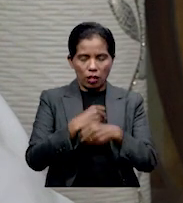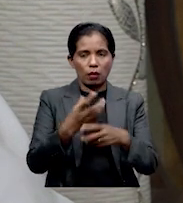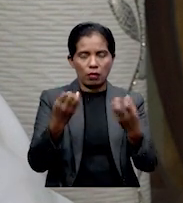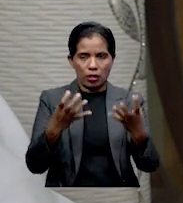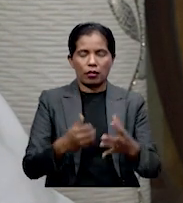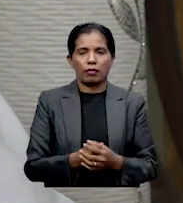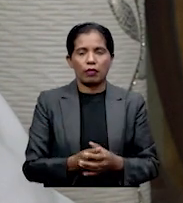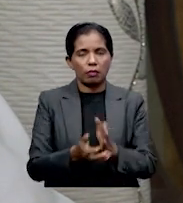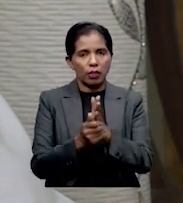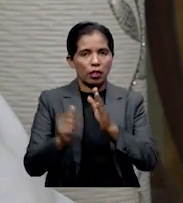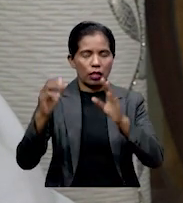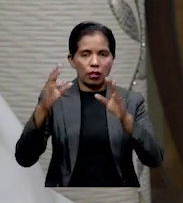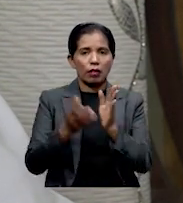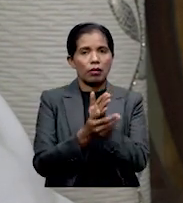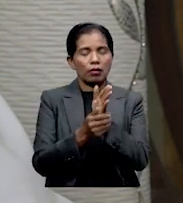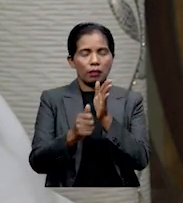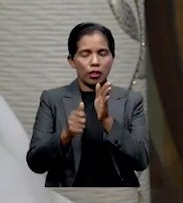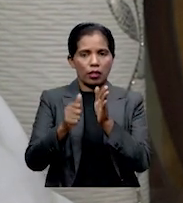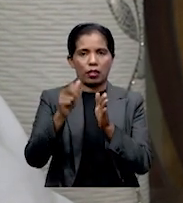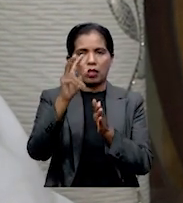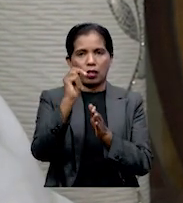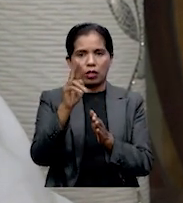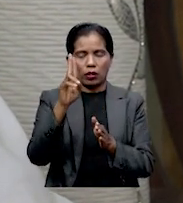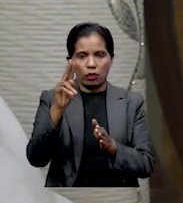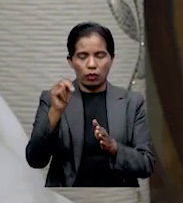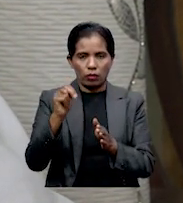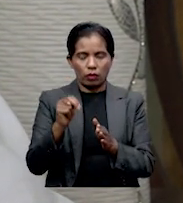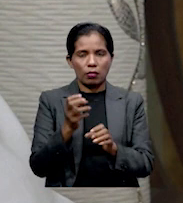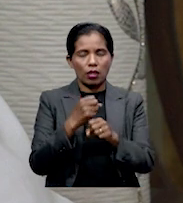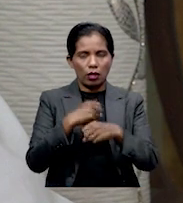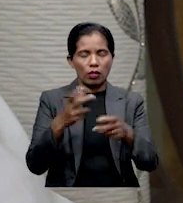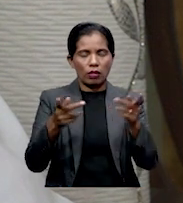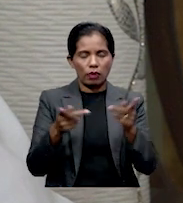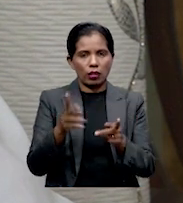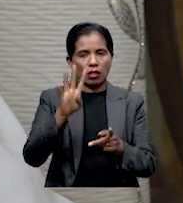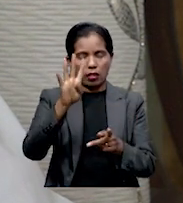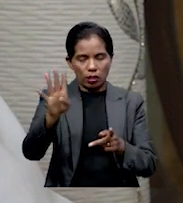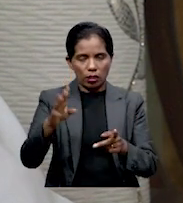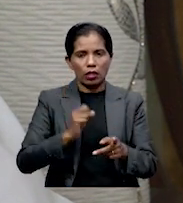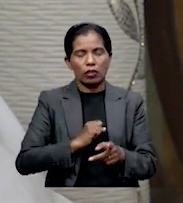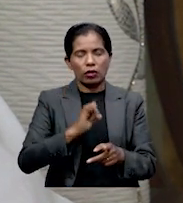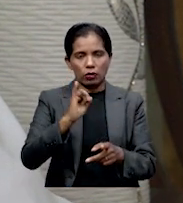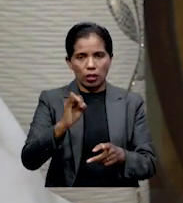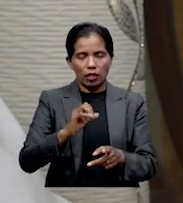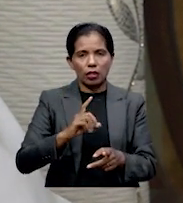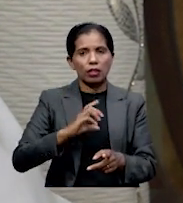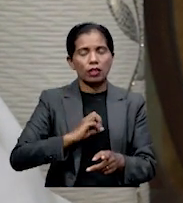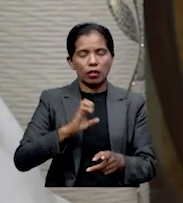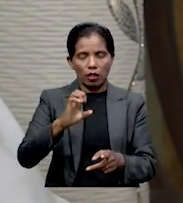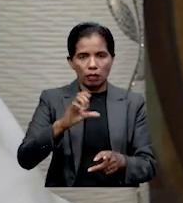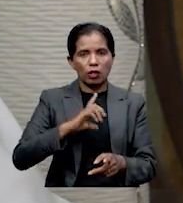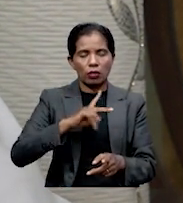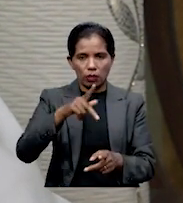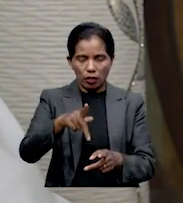Ini kami, kami perlu sekolah di sentru produksi hat, ide suai, ide same, ide helos palus, ide ini.